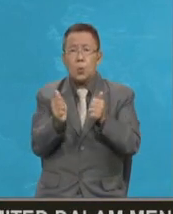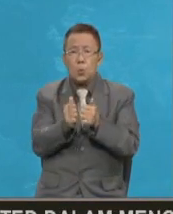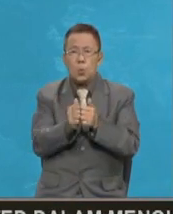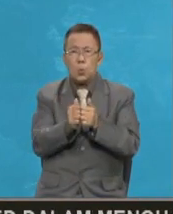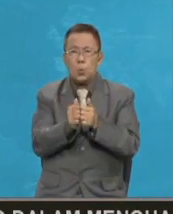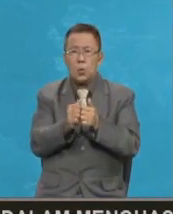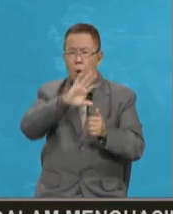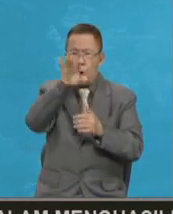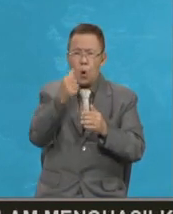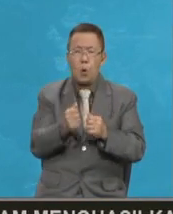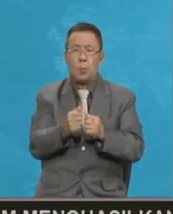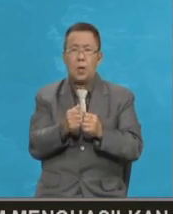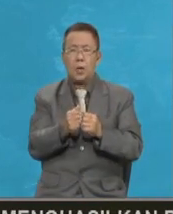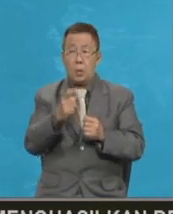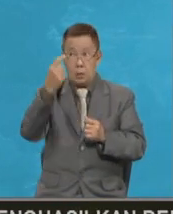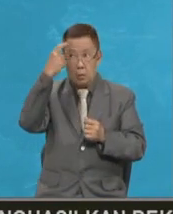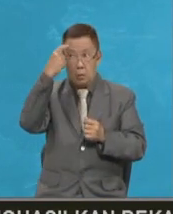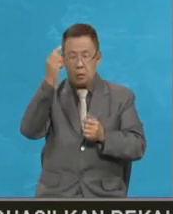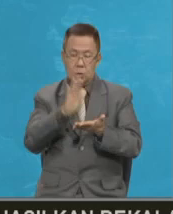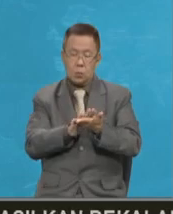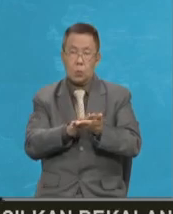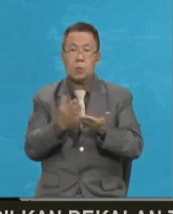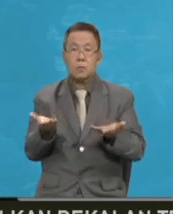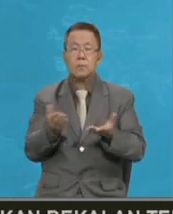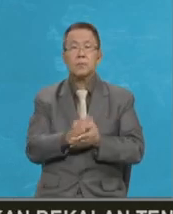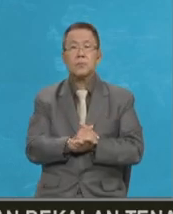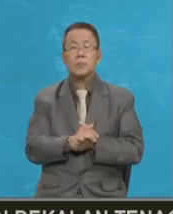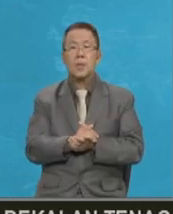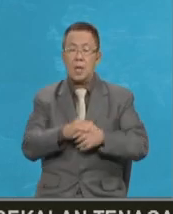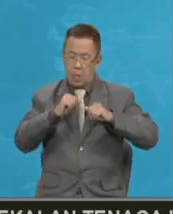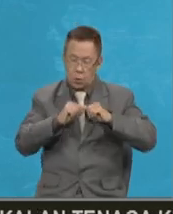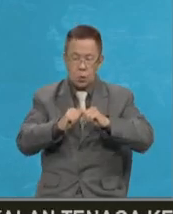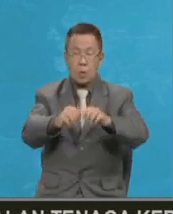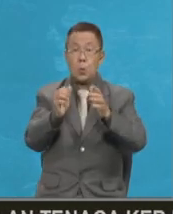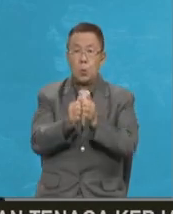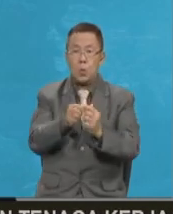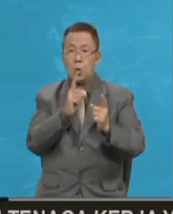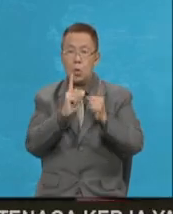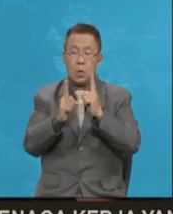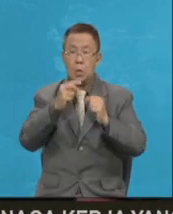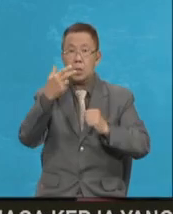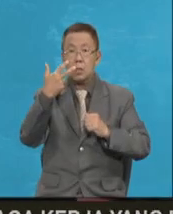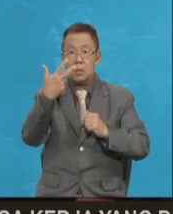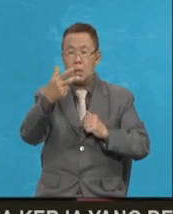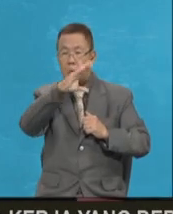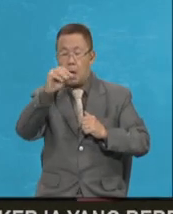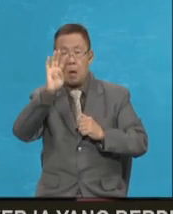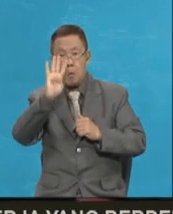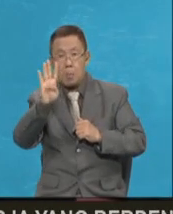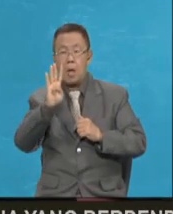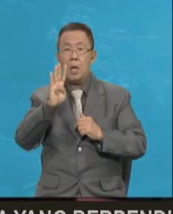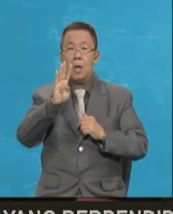pegangan ahli Sunnah wal-jamaah persidangan Diteruskan dengan ucap Tama ketiga dan keempat yang